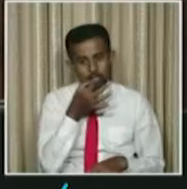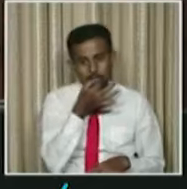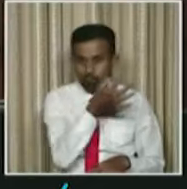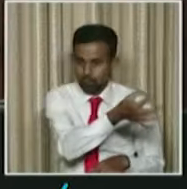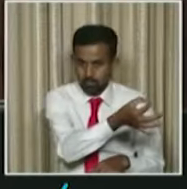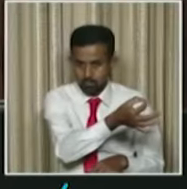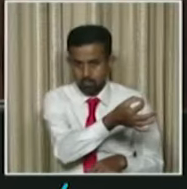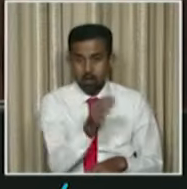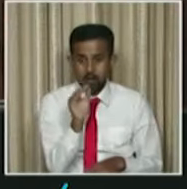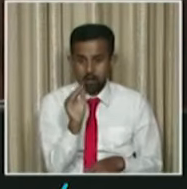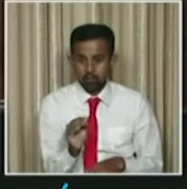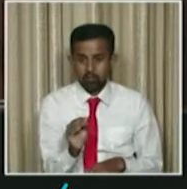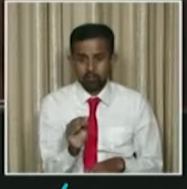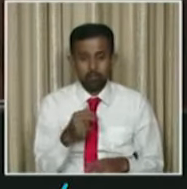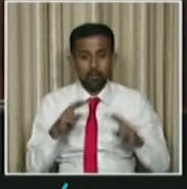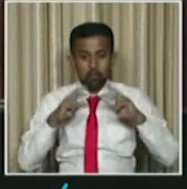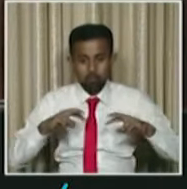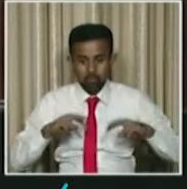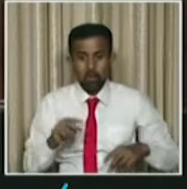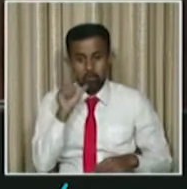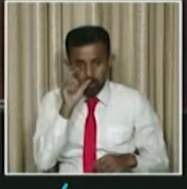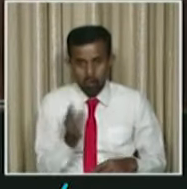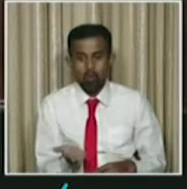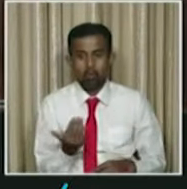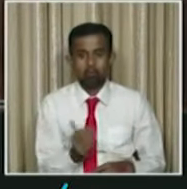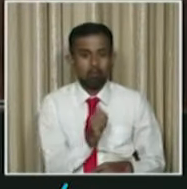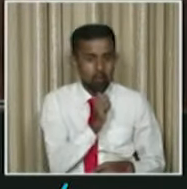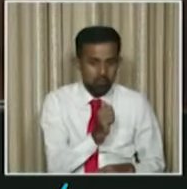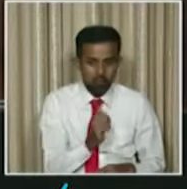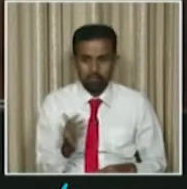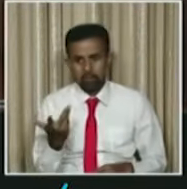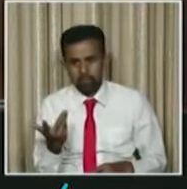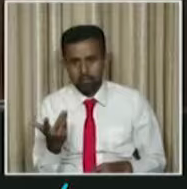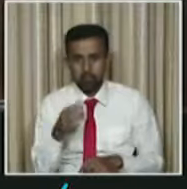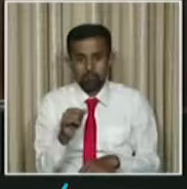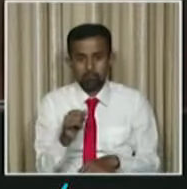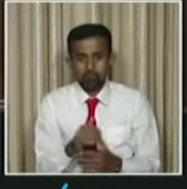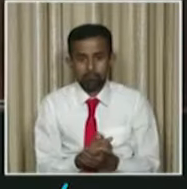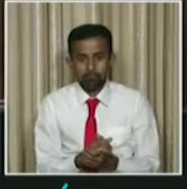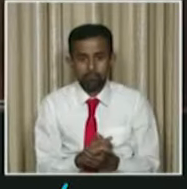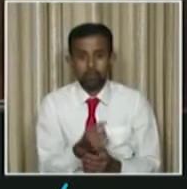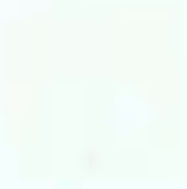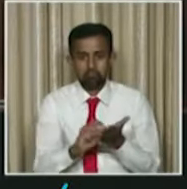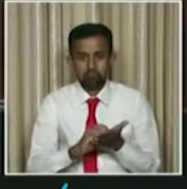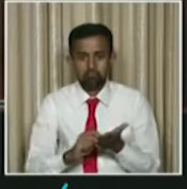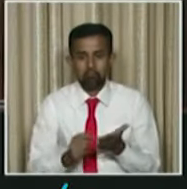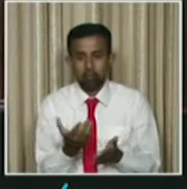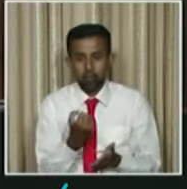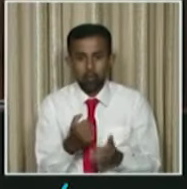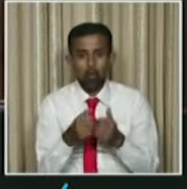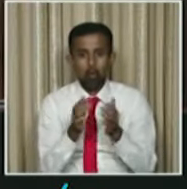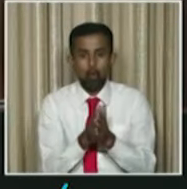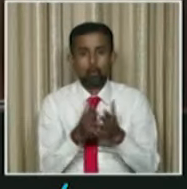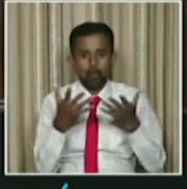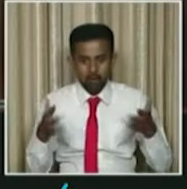මේ මේක නමුත් අපිට පරීක්ෂණයක් කරලා බලන්න වෙනවා මේකේ සත්‍යතාවය අසත්‍යතාවය මේක හරිද එයාගේ ප්‍රකාශයක් අපිට ගන්න වෙනවා ඒ සේරම අරගෙන